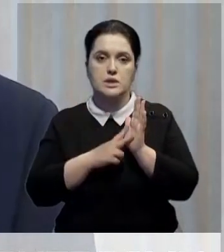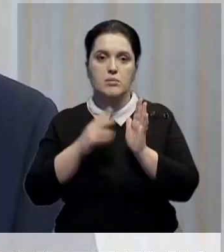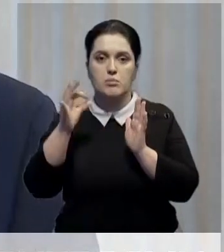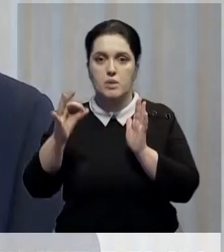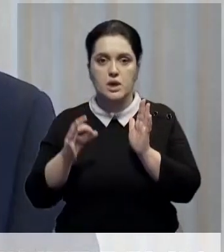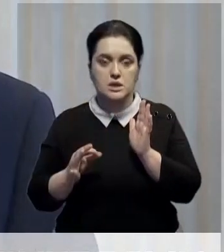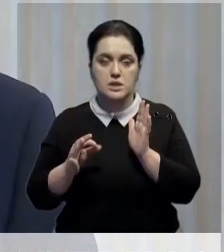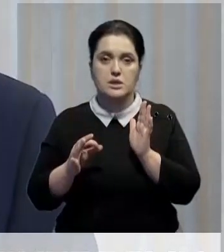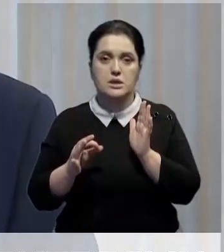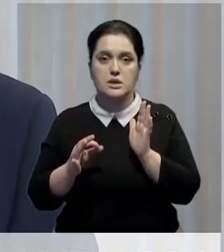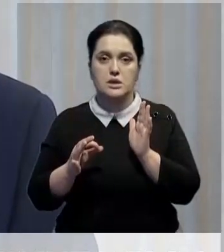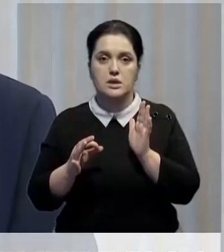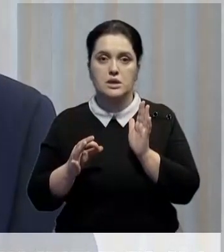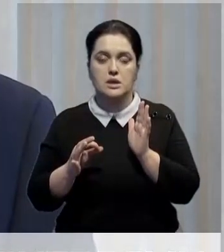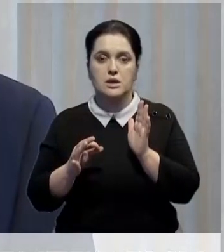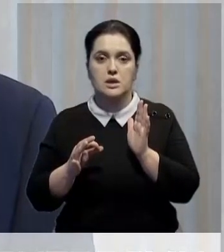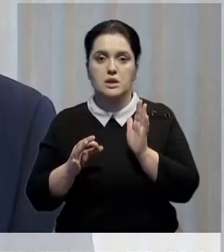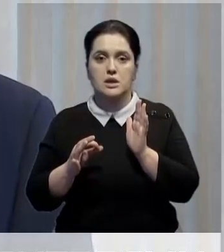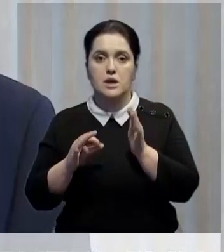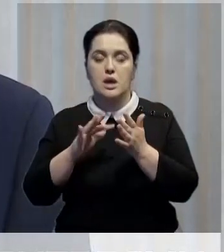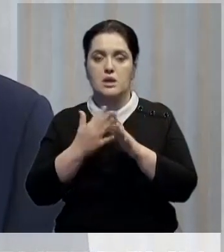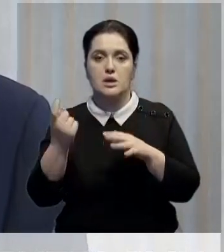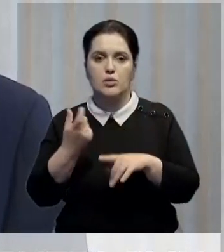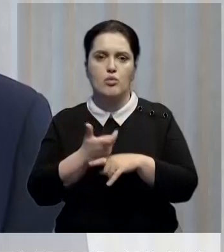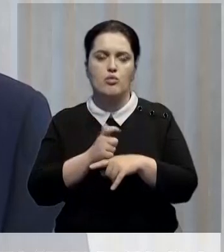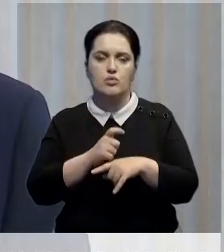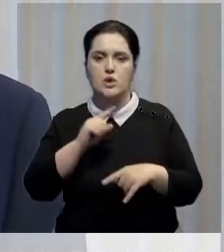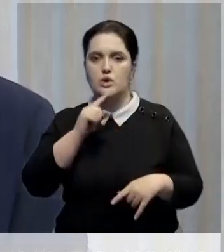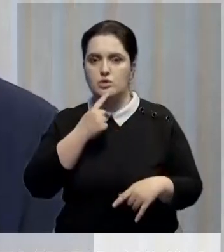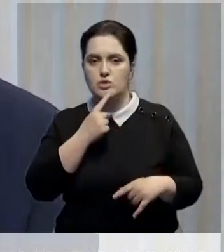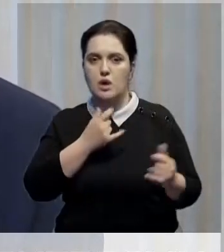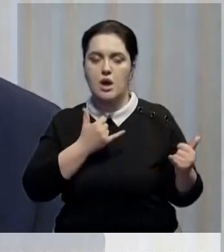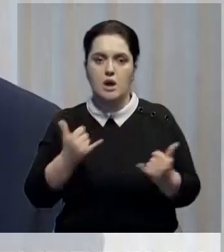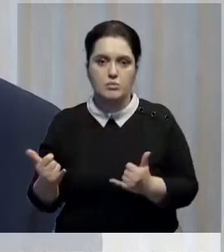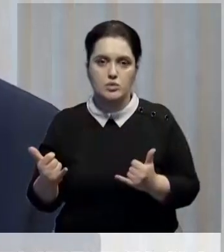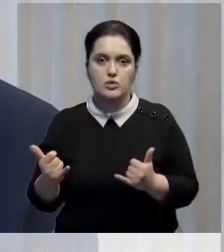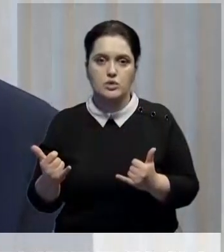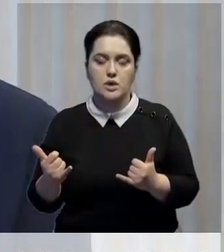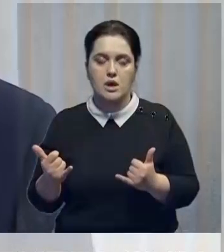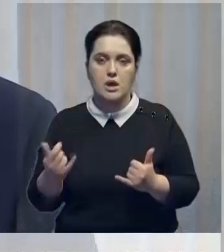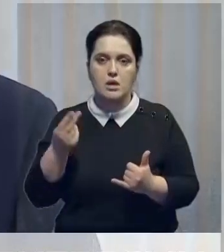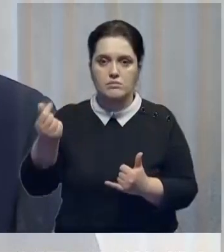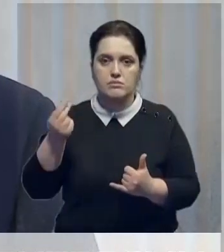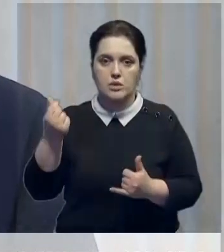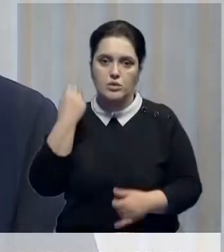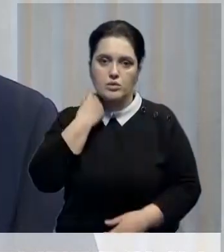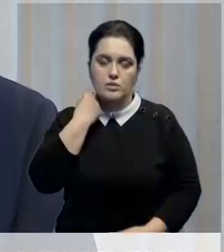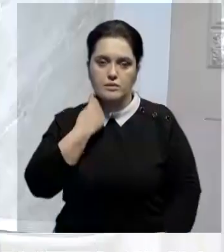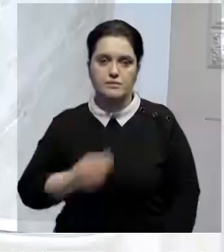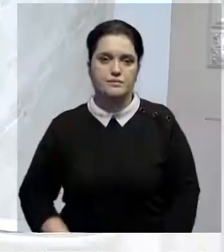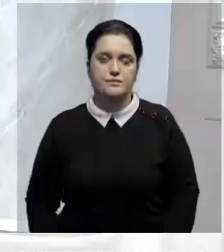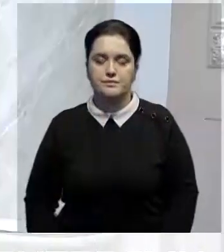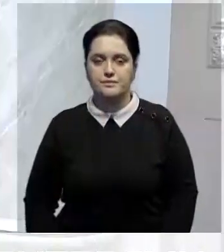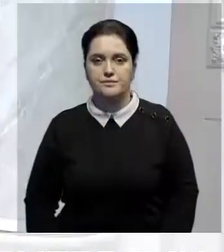27% годовых. И на данный момент крестьянам очень тяжело обслуживать как основной долг, так и выплачивать процентные